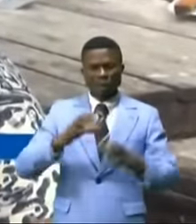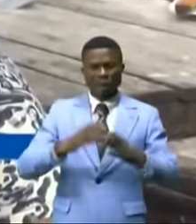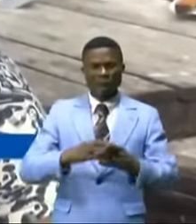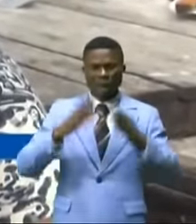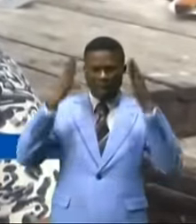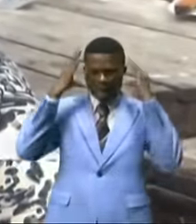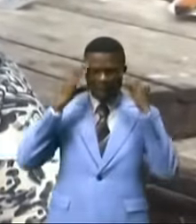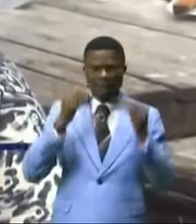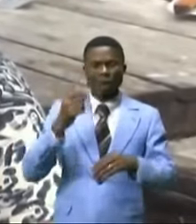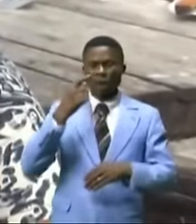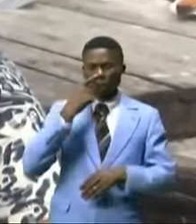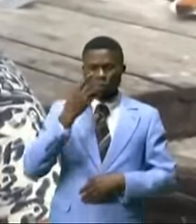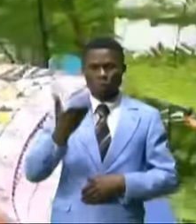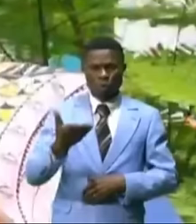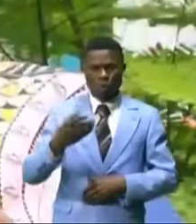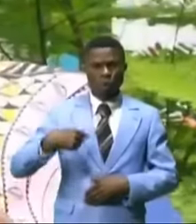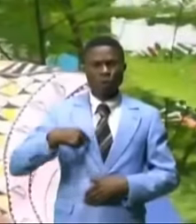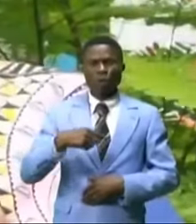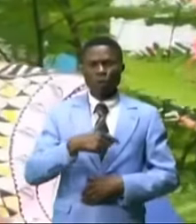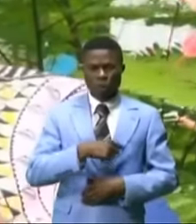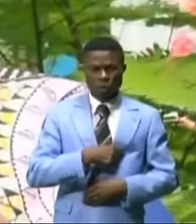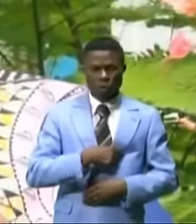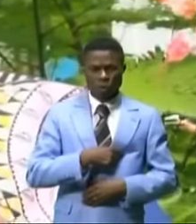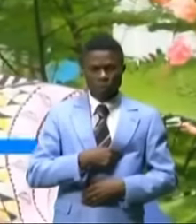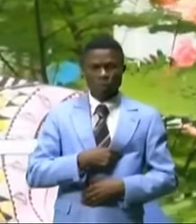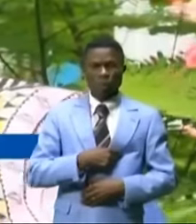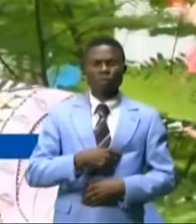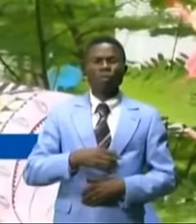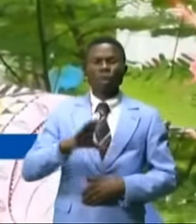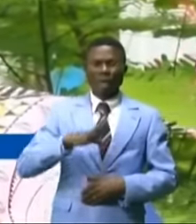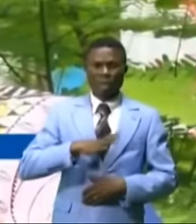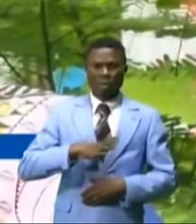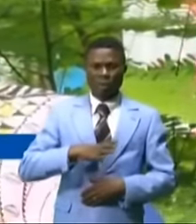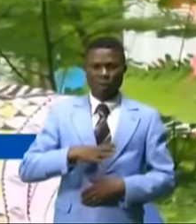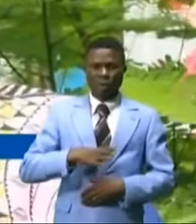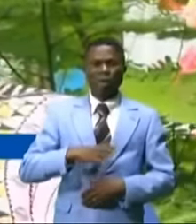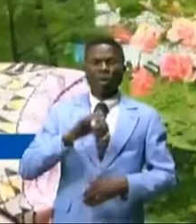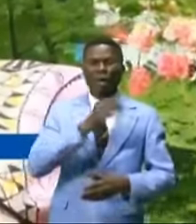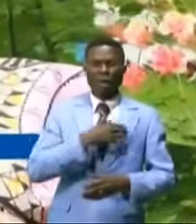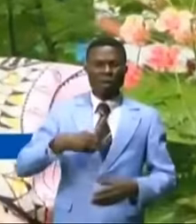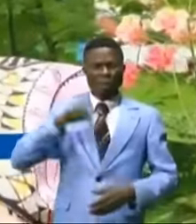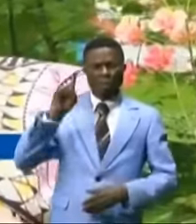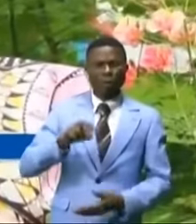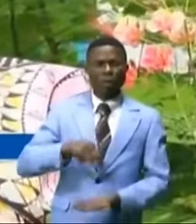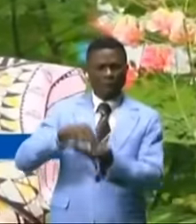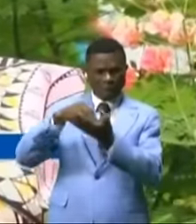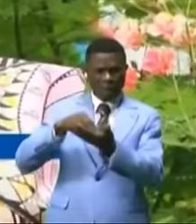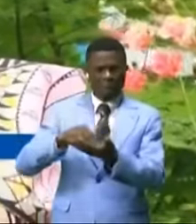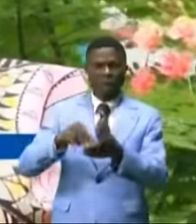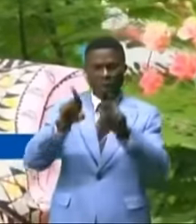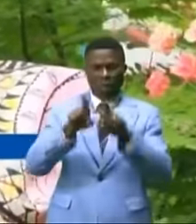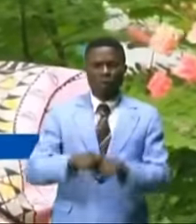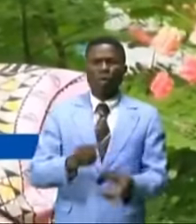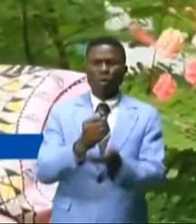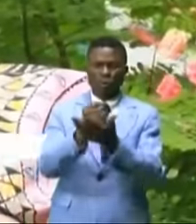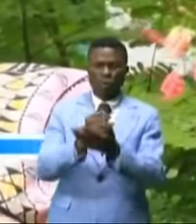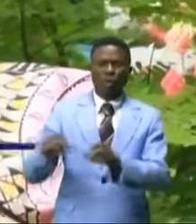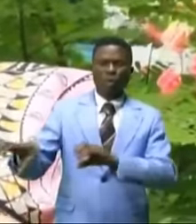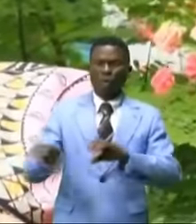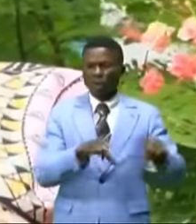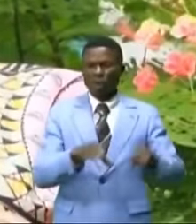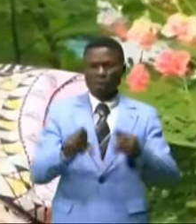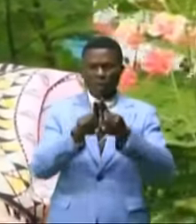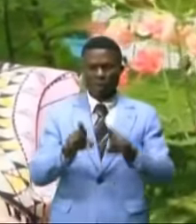noir. Ils n'auront pas toujours. Donc je préfère que nous, les mamans, qu'on se tienne debout. On peut aussi aider en action